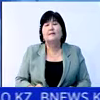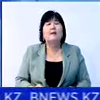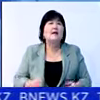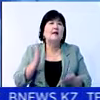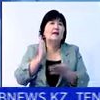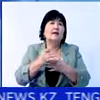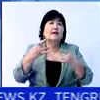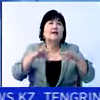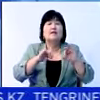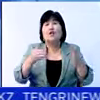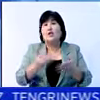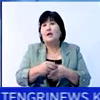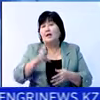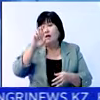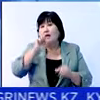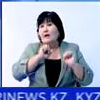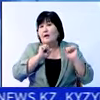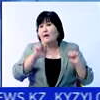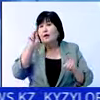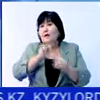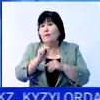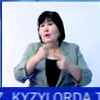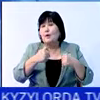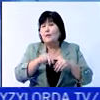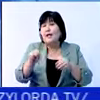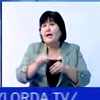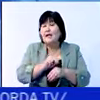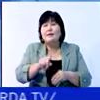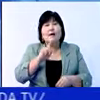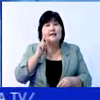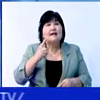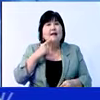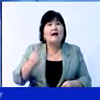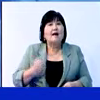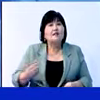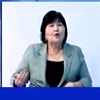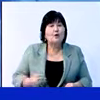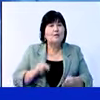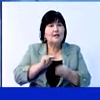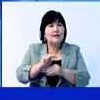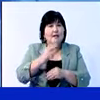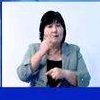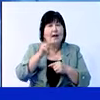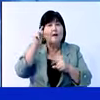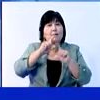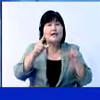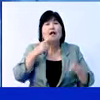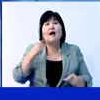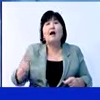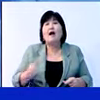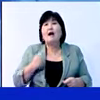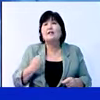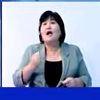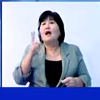Тікелей эфирде жаңалықтар. Ел қорғандарын білім беру ұйымдарынан тәрбиелеп, жастарды әскери өмірге бейімдеу мақсатында мектептерде